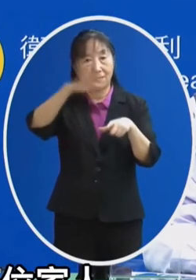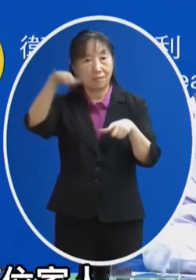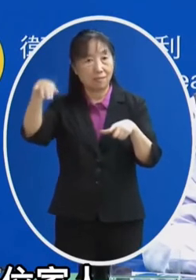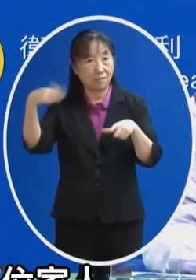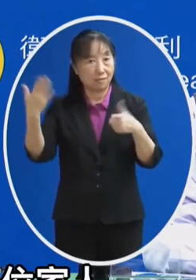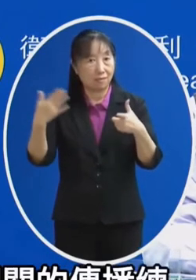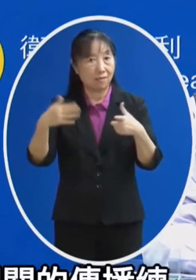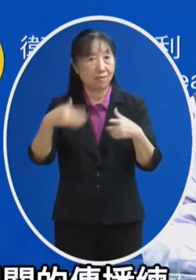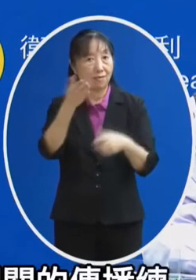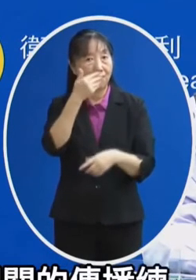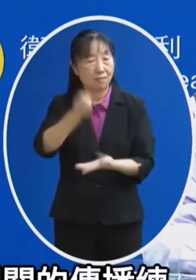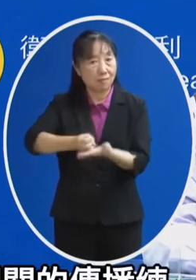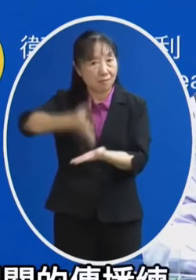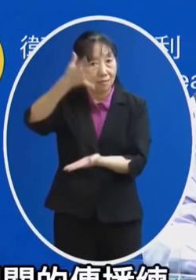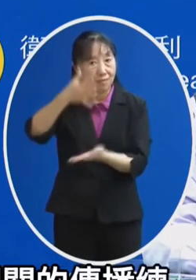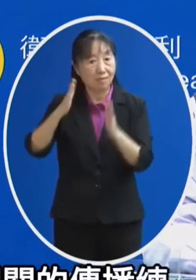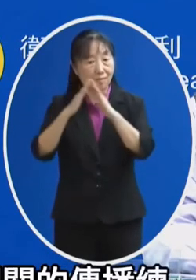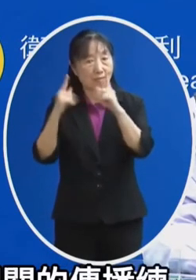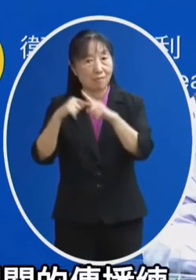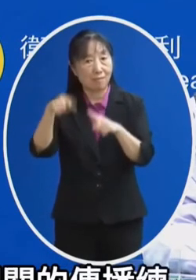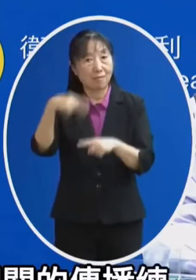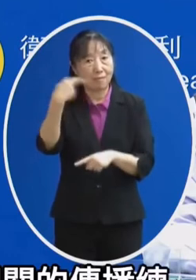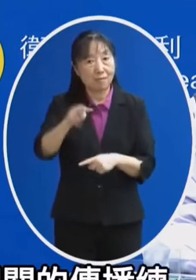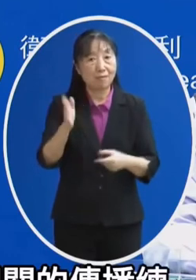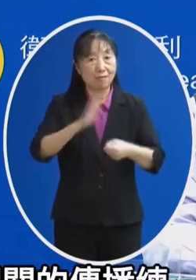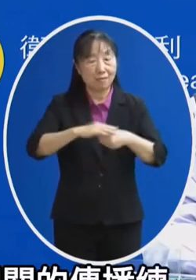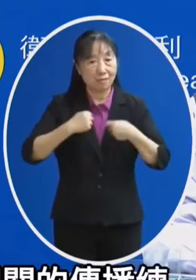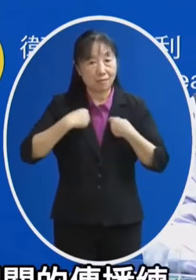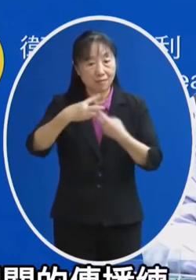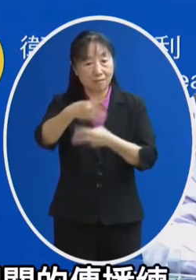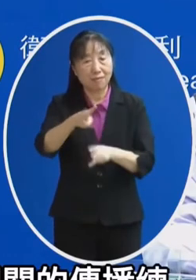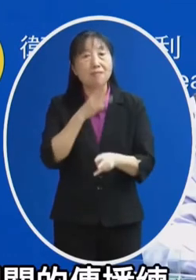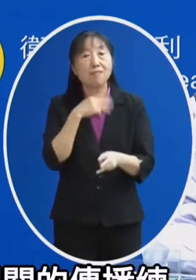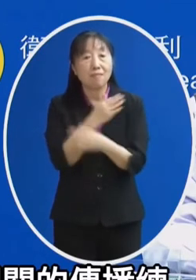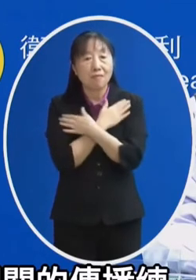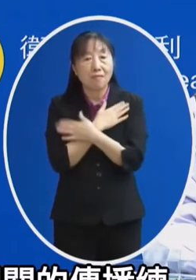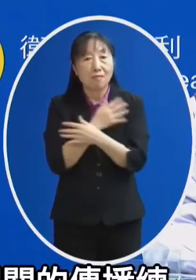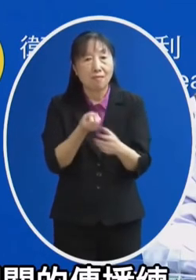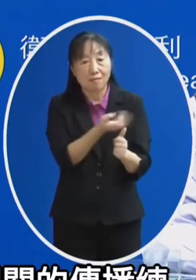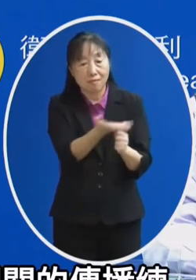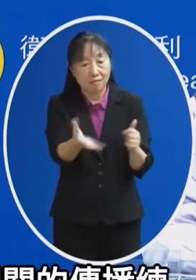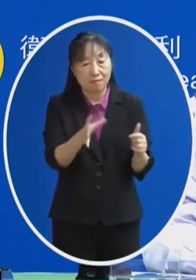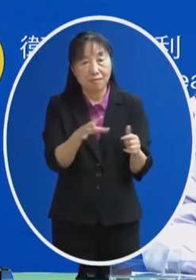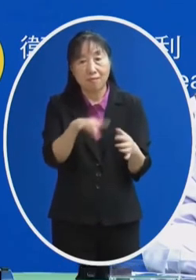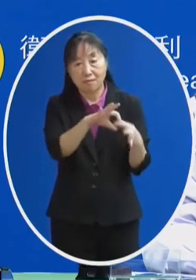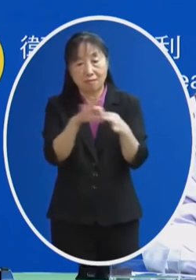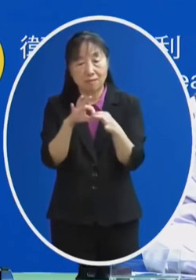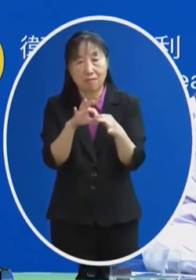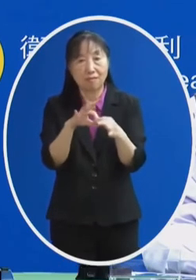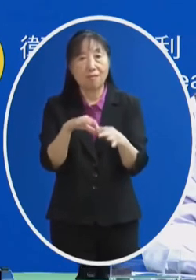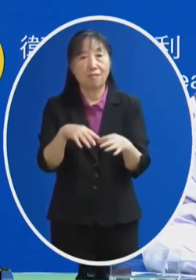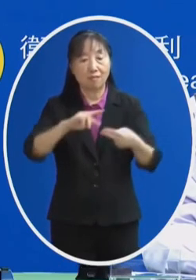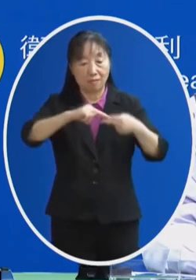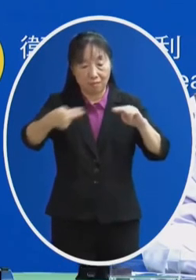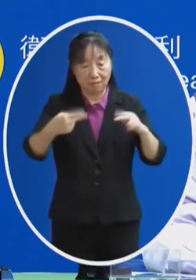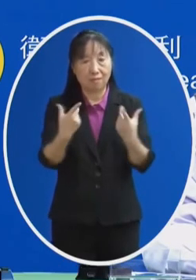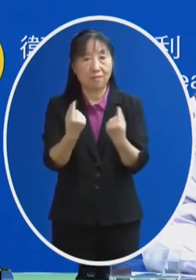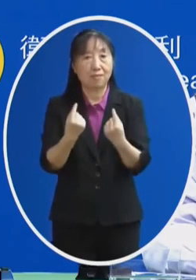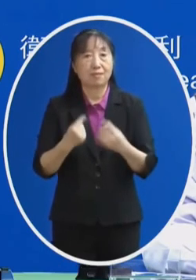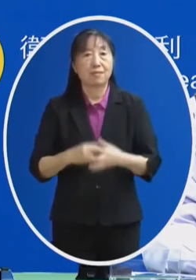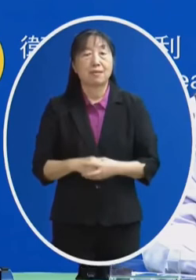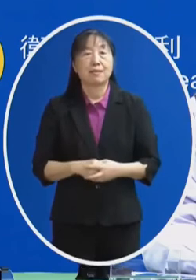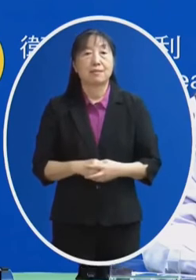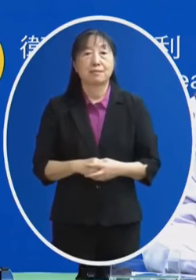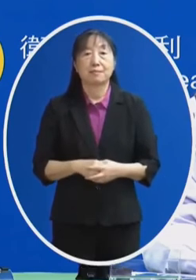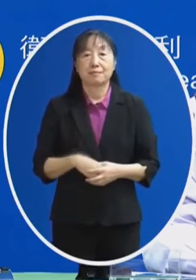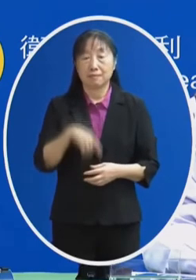家人，还有就是我们点点补习班、点点幼儿园相关的这个传播链哦，所以这个序列是相同的，所以